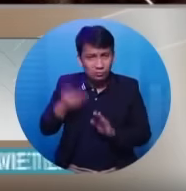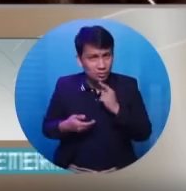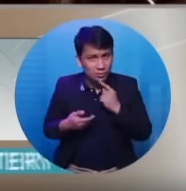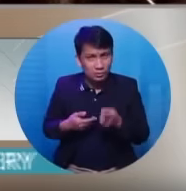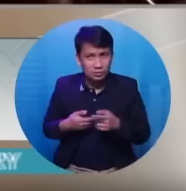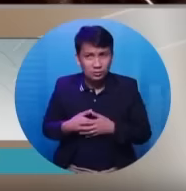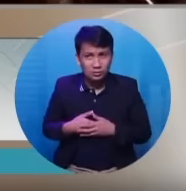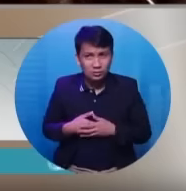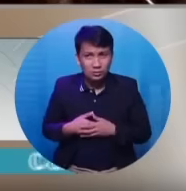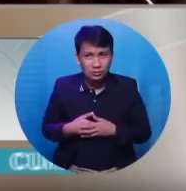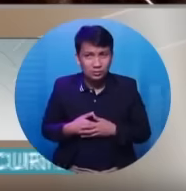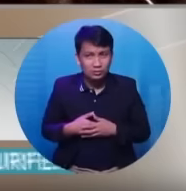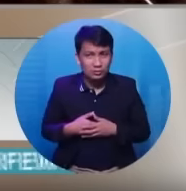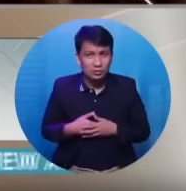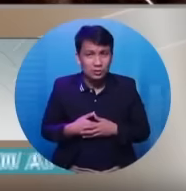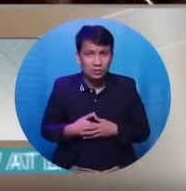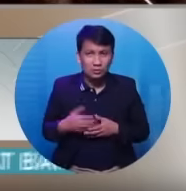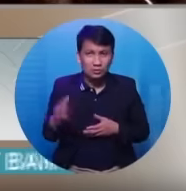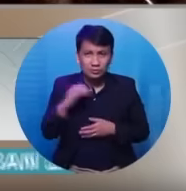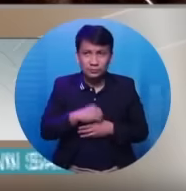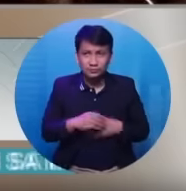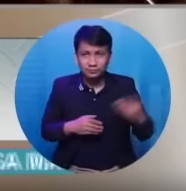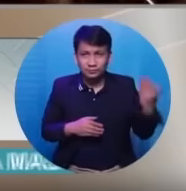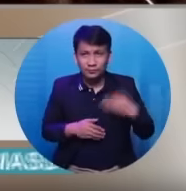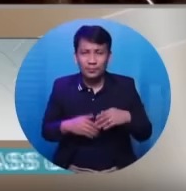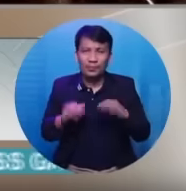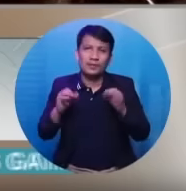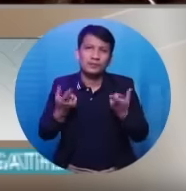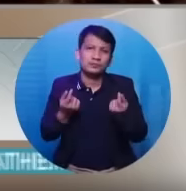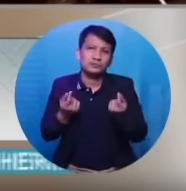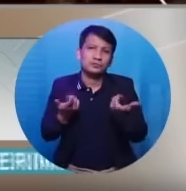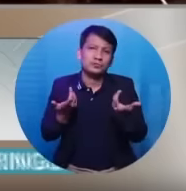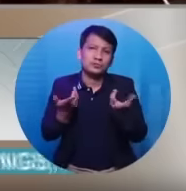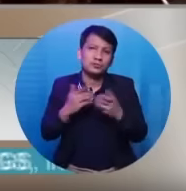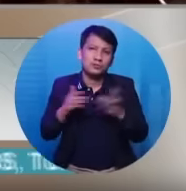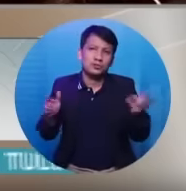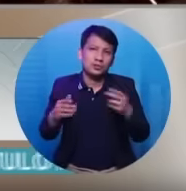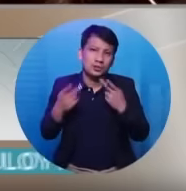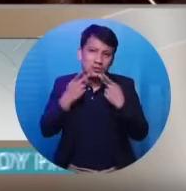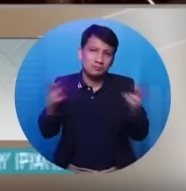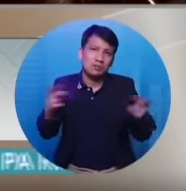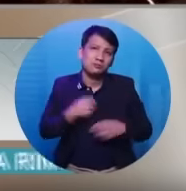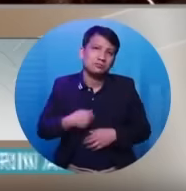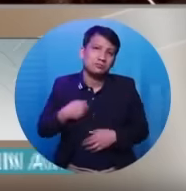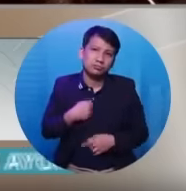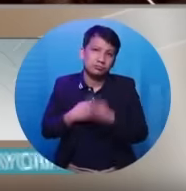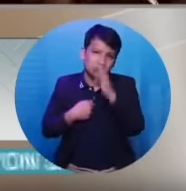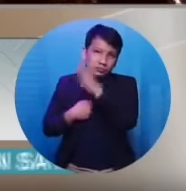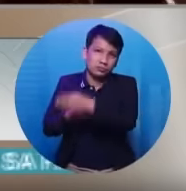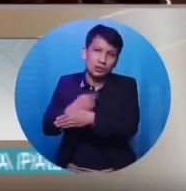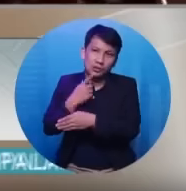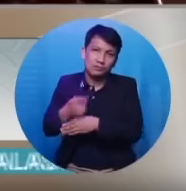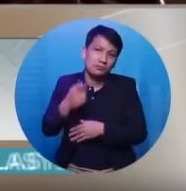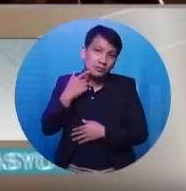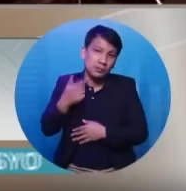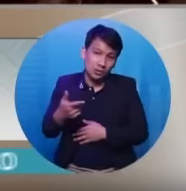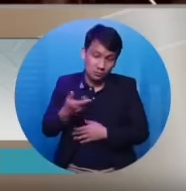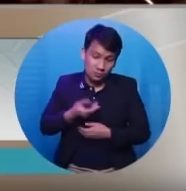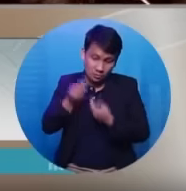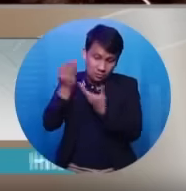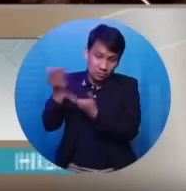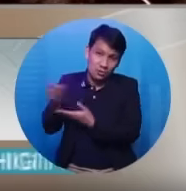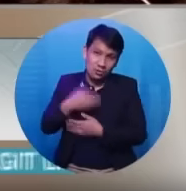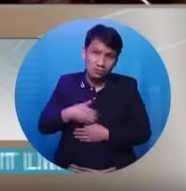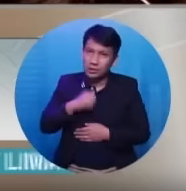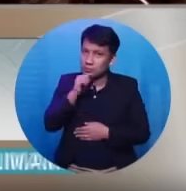yung sitwasyon na to eh, dahil umabot na po sa inyo. Sir, ganito na lang, sir. Mas maganda siguro, sir, mag-public apology ka na lang kay Ma'am Gretchen para hindi siya